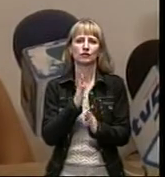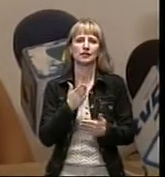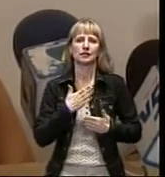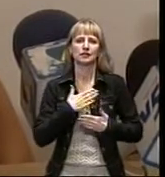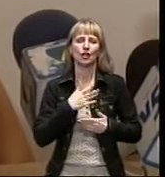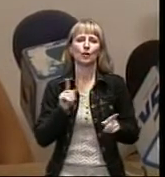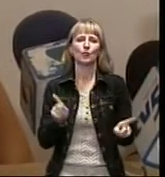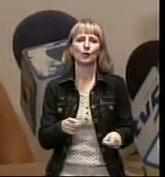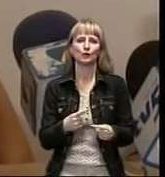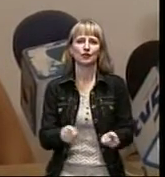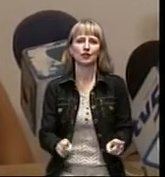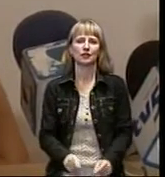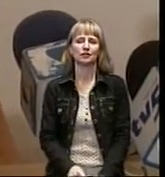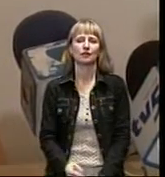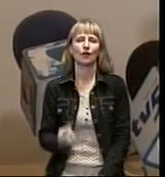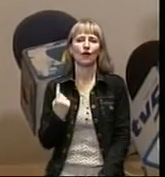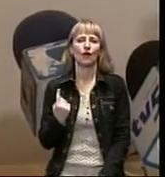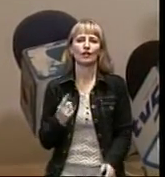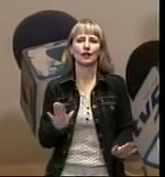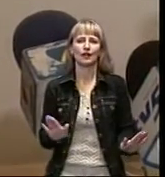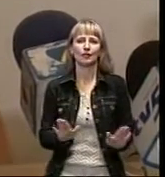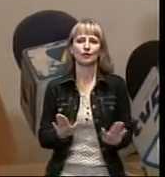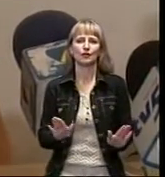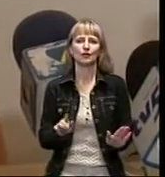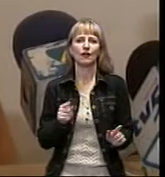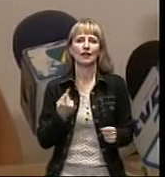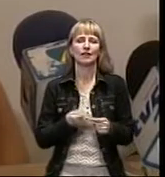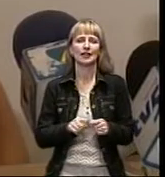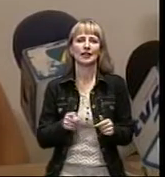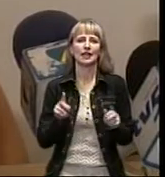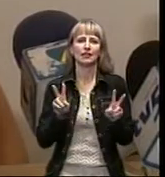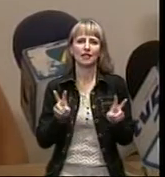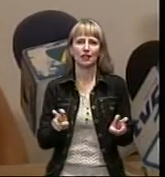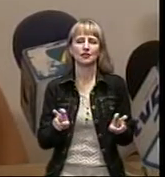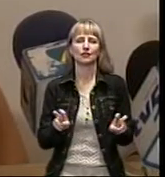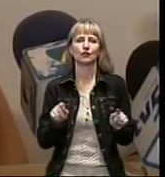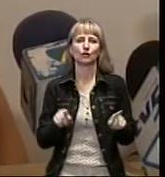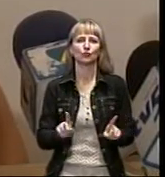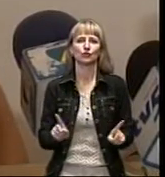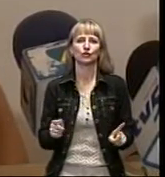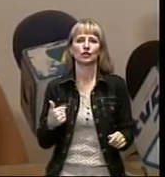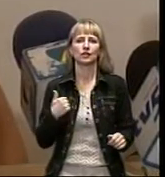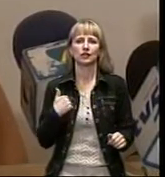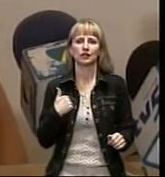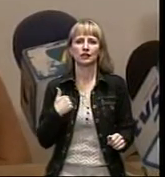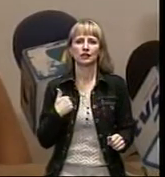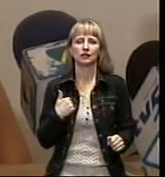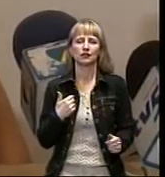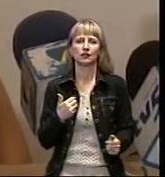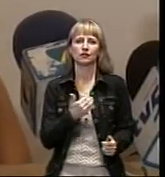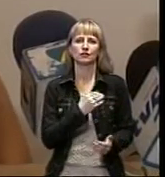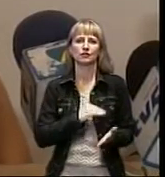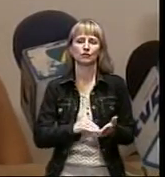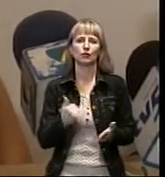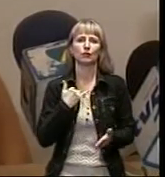нашої музики в одній пісні, ну, саме в цій назві, тому що я намагаюся писати, і, в принципі, у